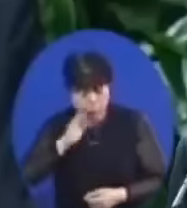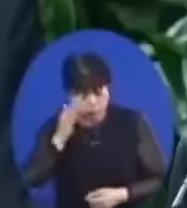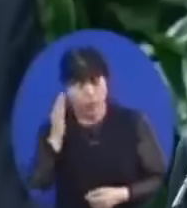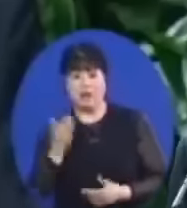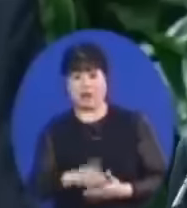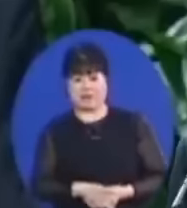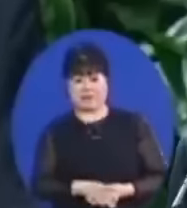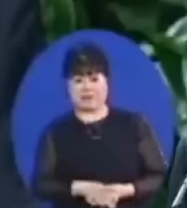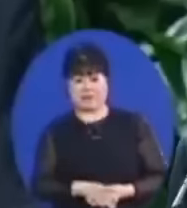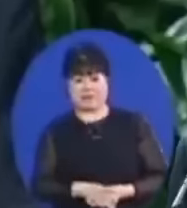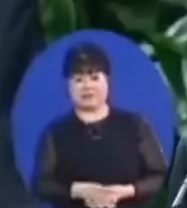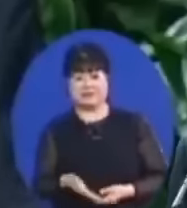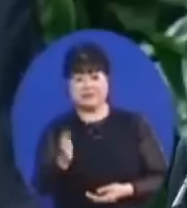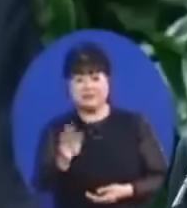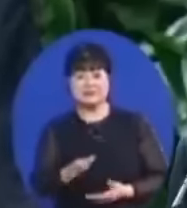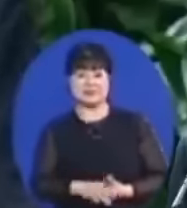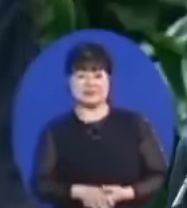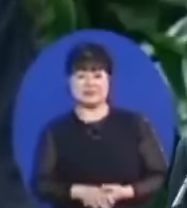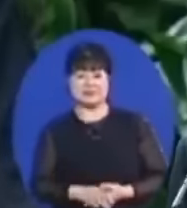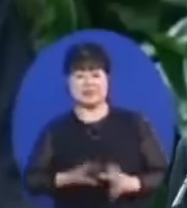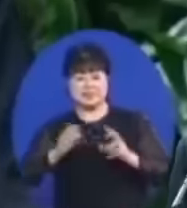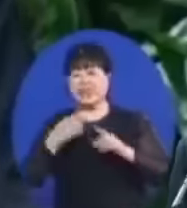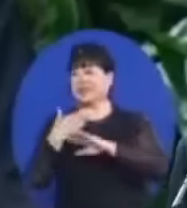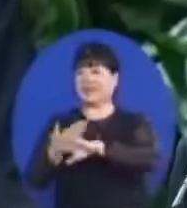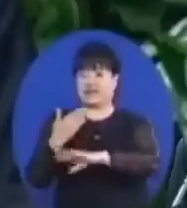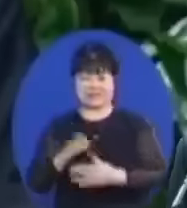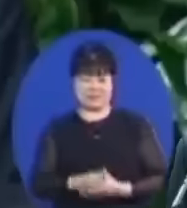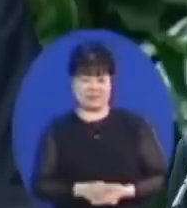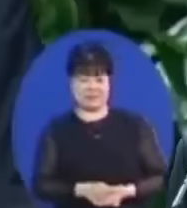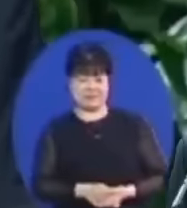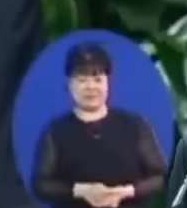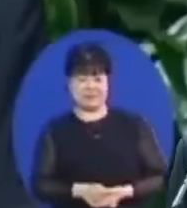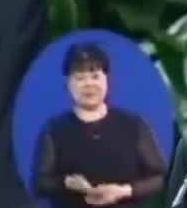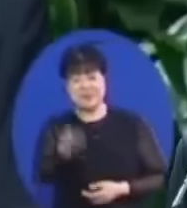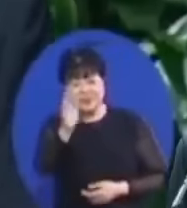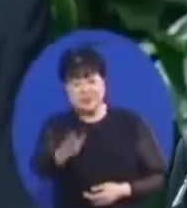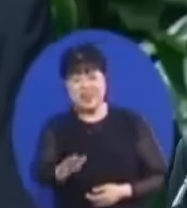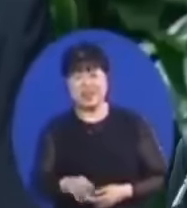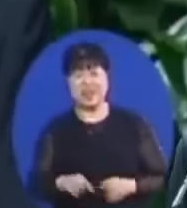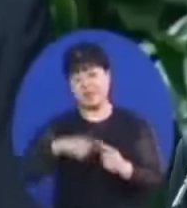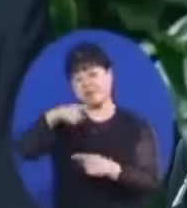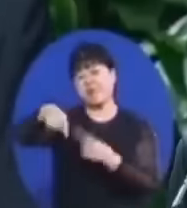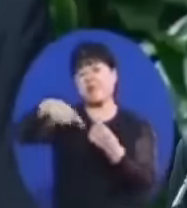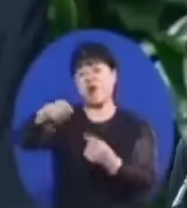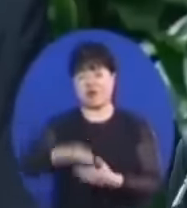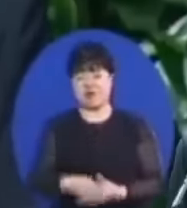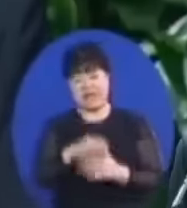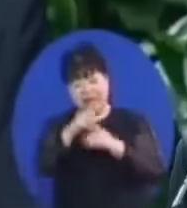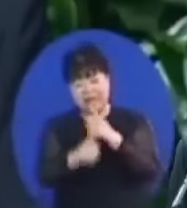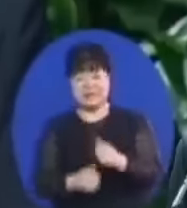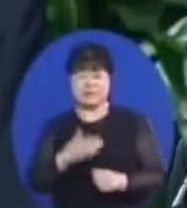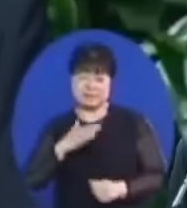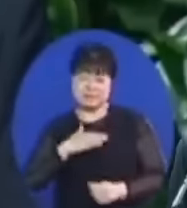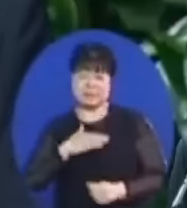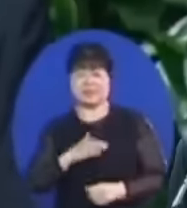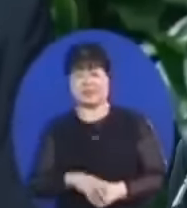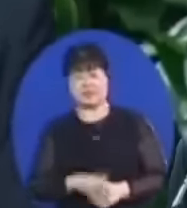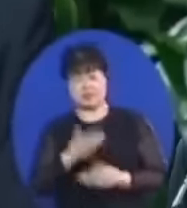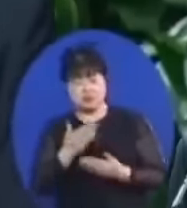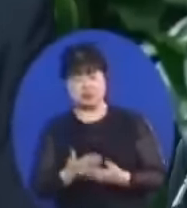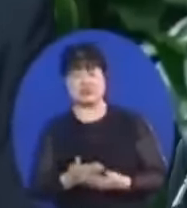것입니다. 그랬다면 이 세상은 달라졌습니다. 그런데 변명을 했습니다. 하나님이 제일 미워하는